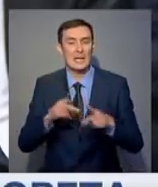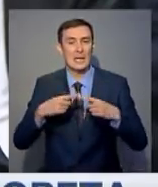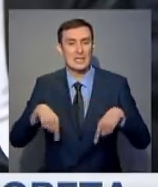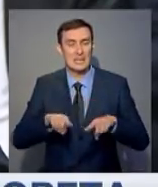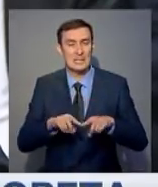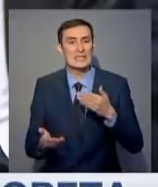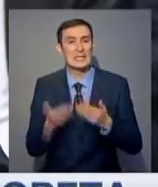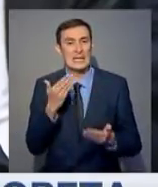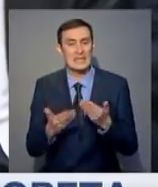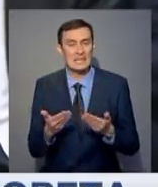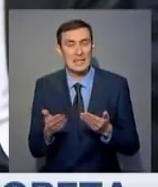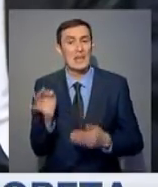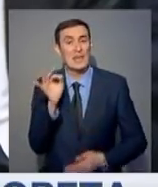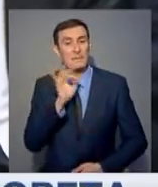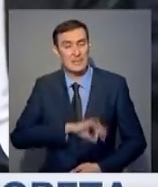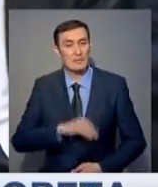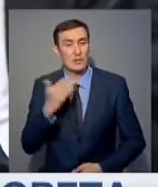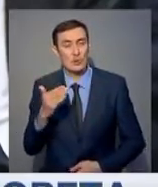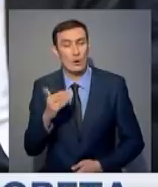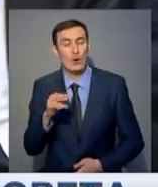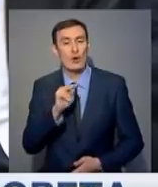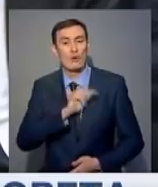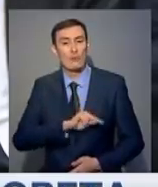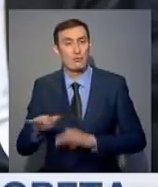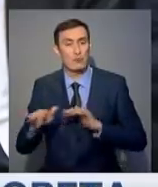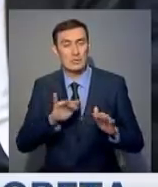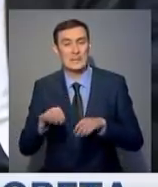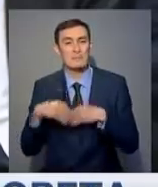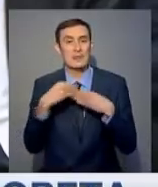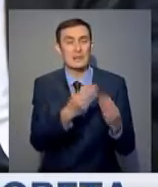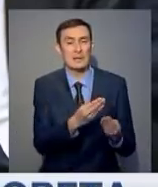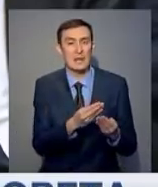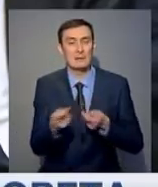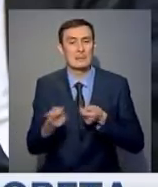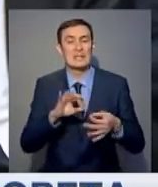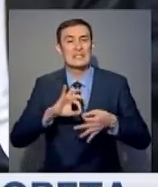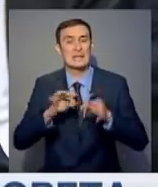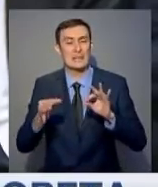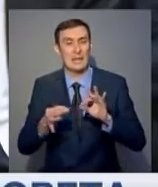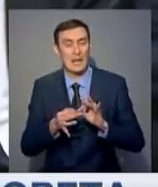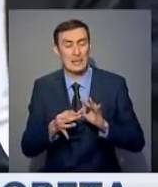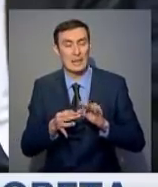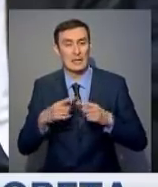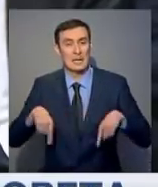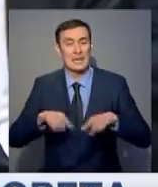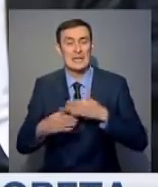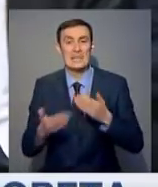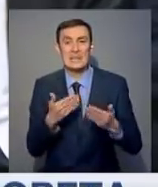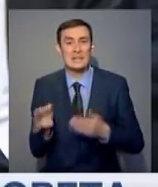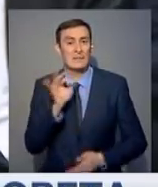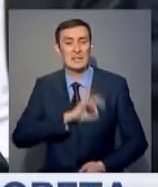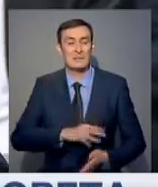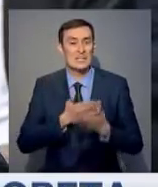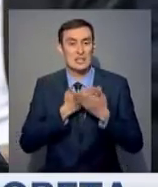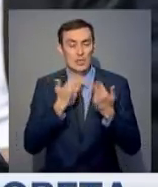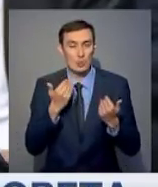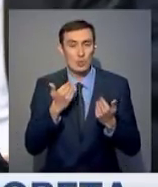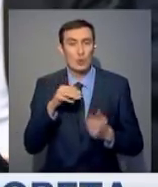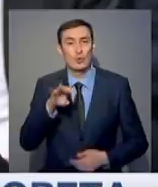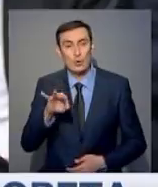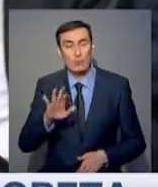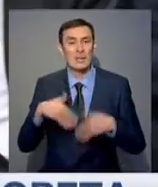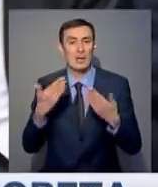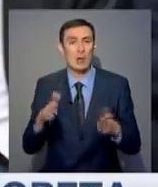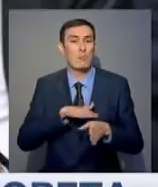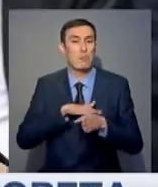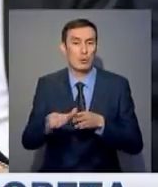если оно эффективно то ее функции следует передать введение секретариата если неэффективно то предлагаю ее